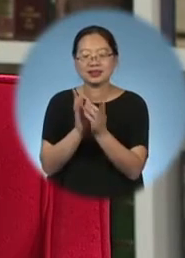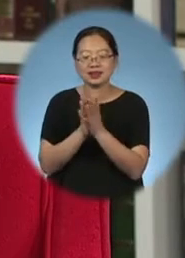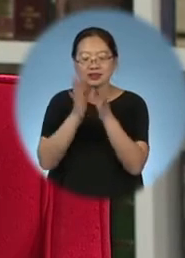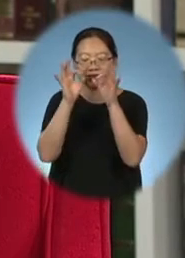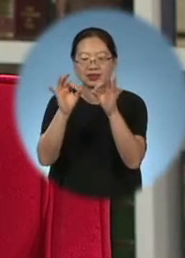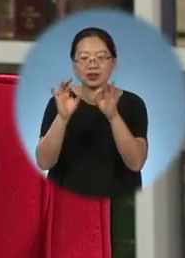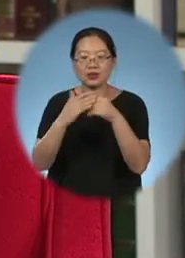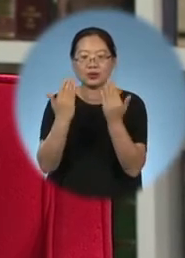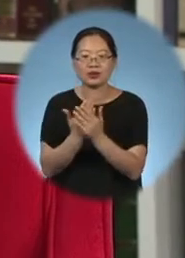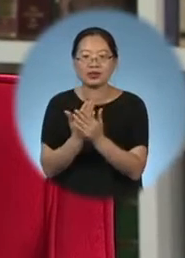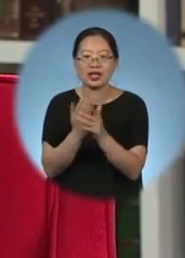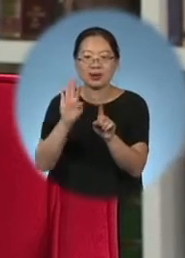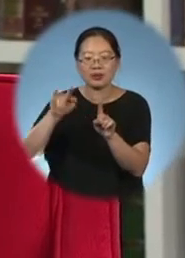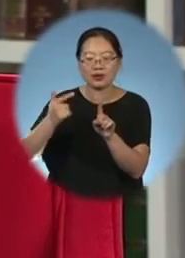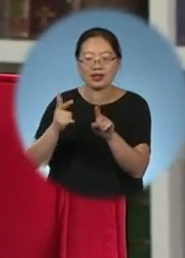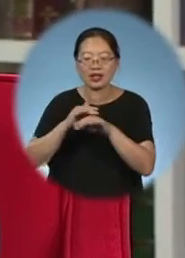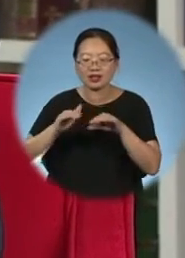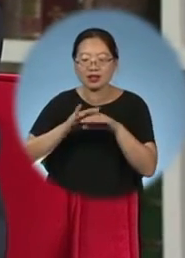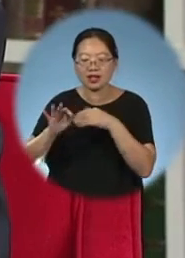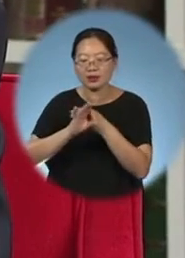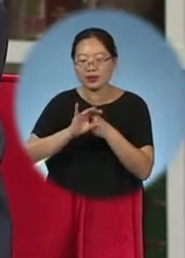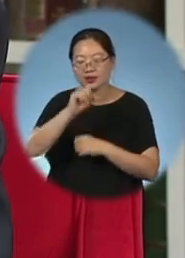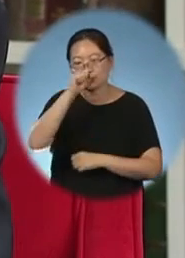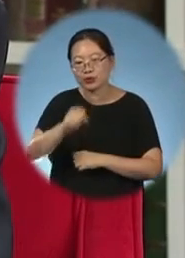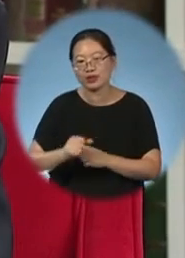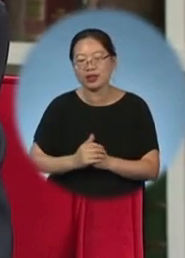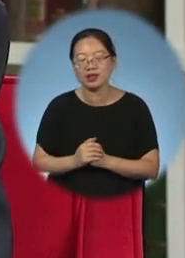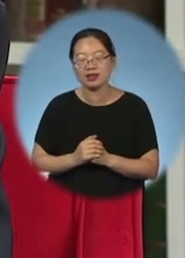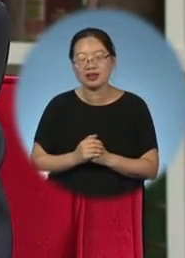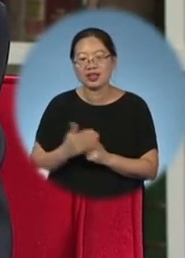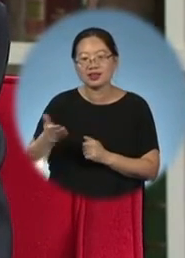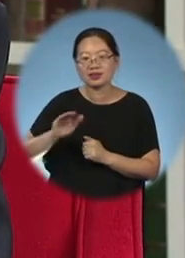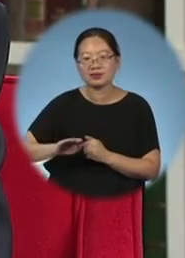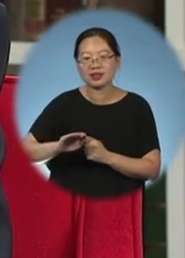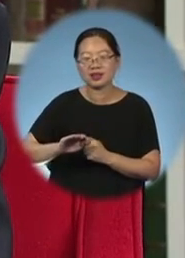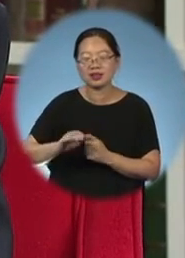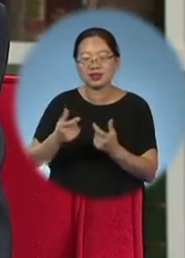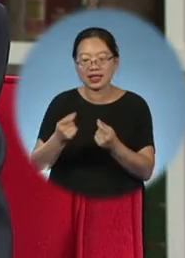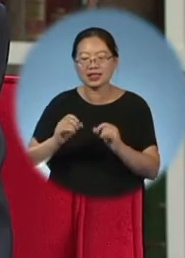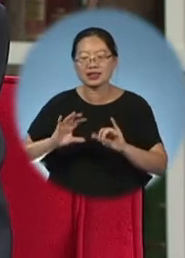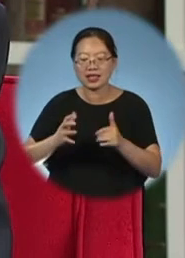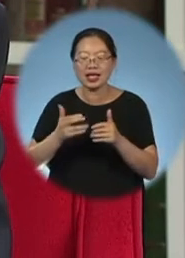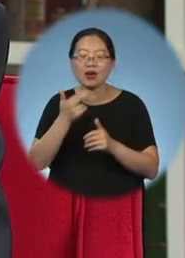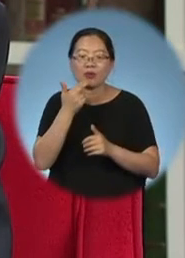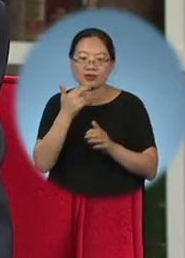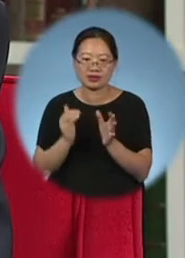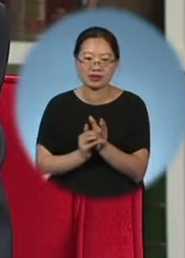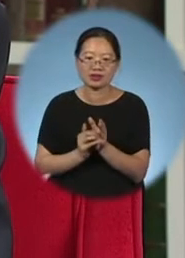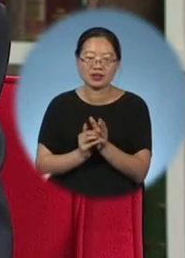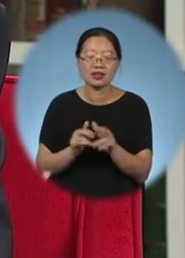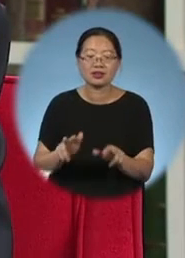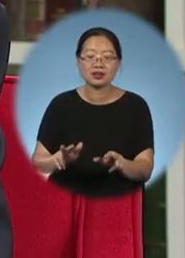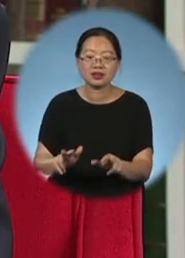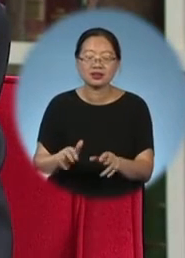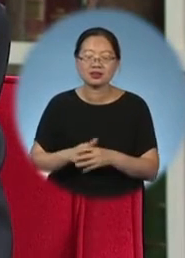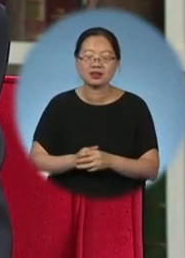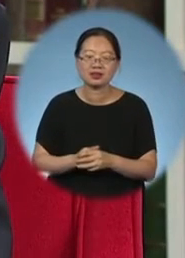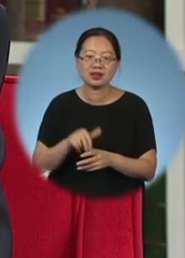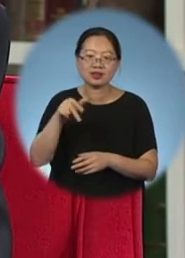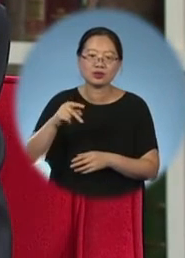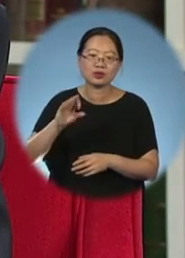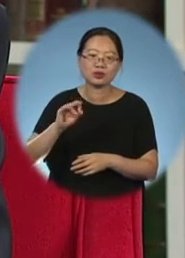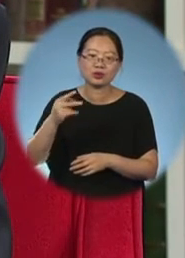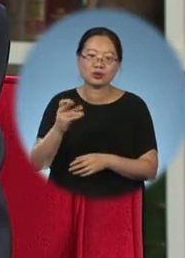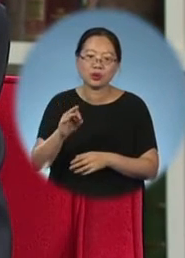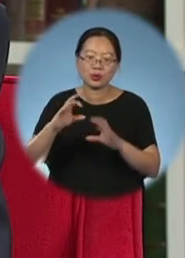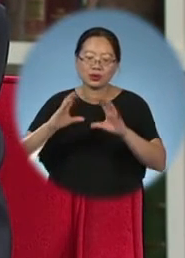실제로는 모든 걸 한꺼번에 해결하면 좋죠. 네. 그런데 그렇게 된 나라가 없습니다. 없죠. 예. 네. 지금 그 중동에